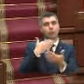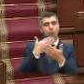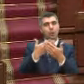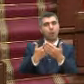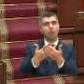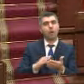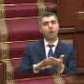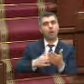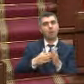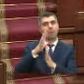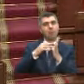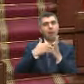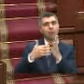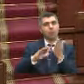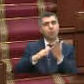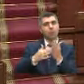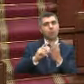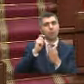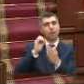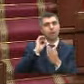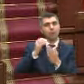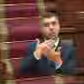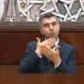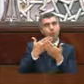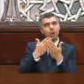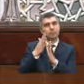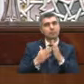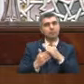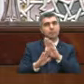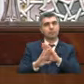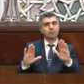انهينا جدول الاعمال الجلسه الشهريه، شكرا للجميع، رفعت الجلسه.